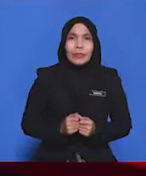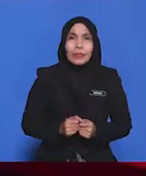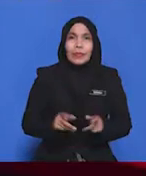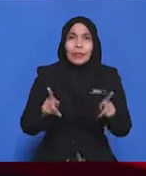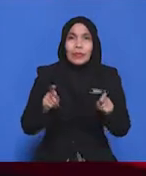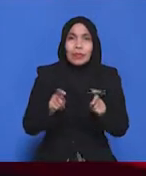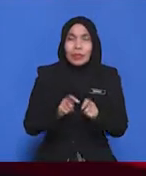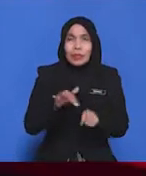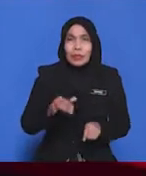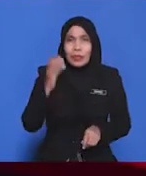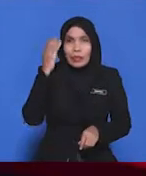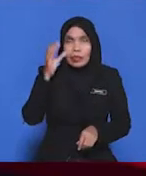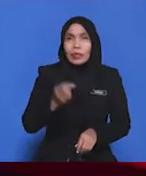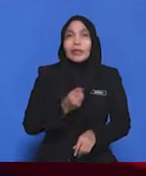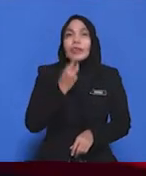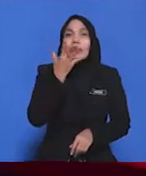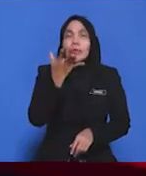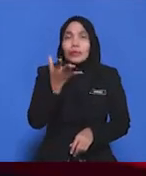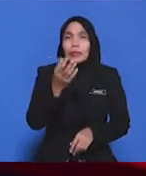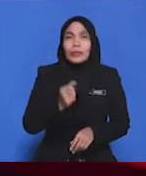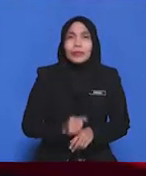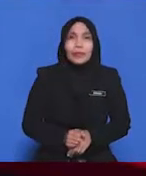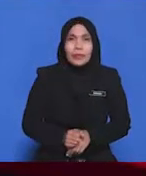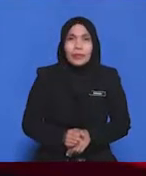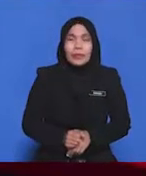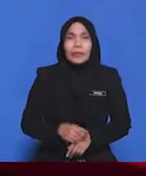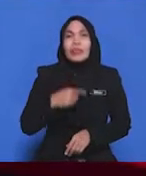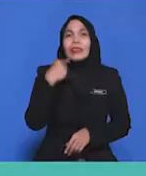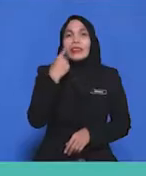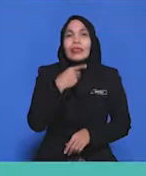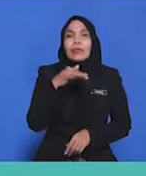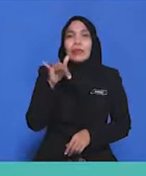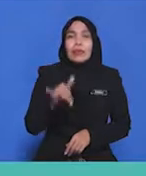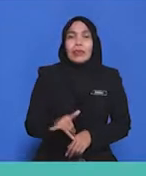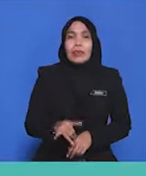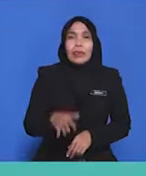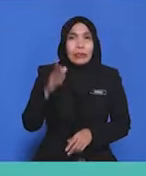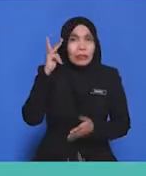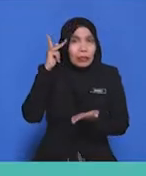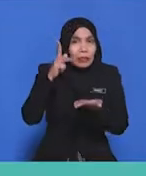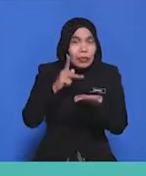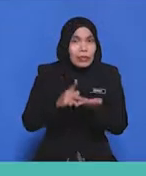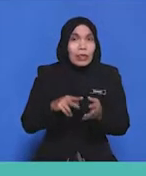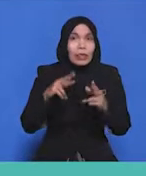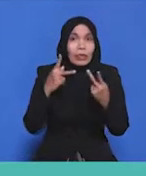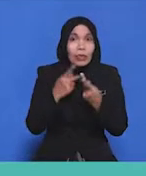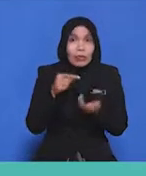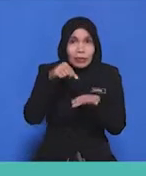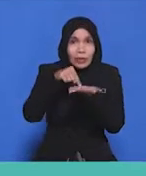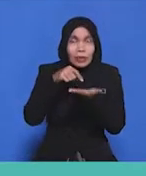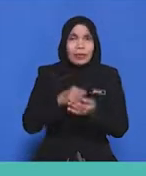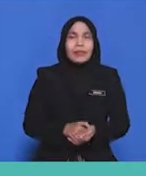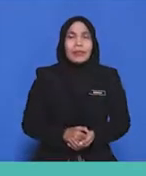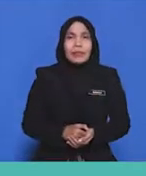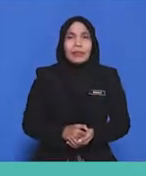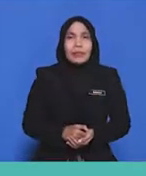Seperti yang cikgu beritahu pada awal pembelajaran tadi, siapa yang mengenali keluarga Allahyarham Datuk Sidik yang